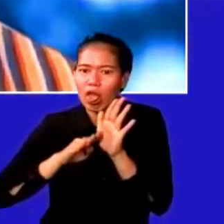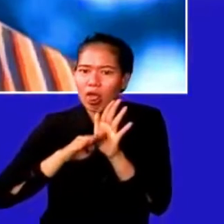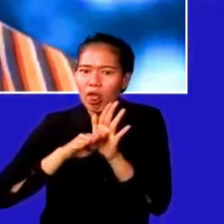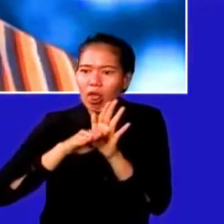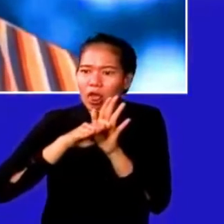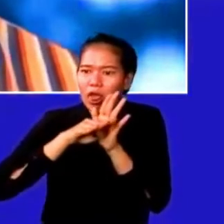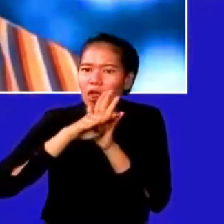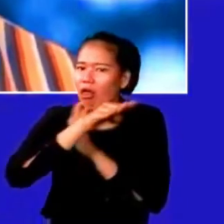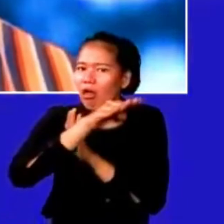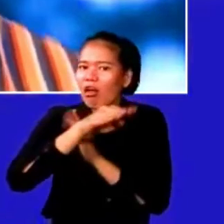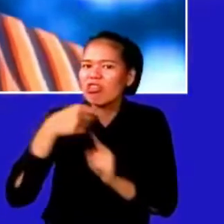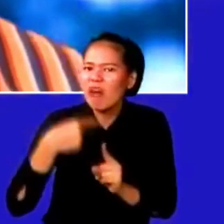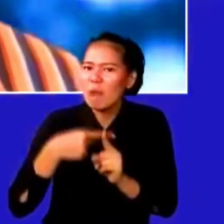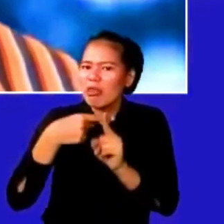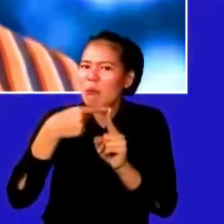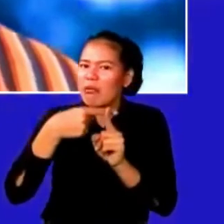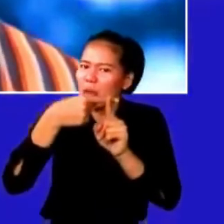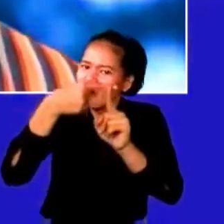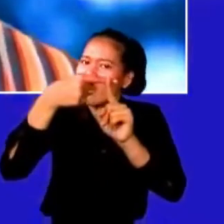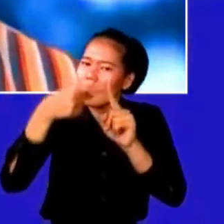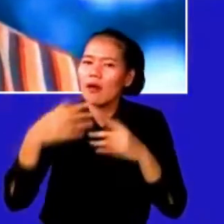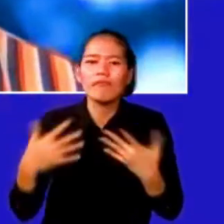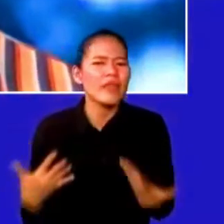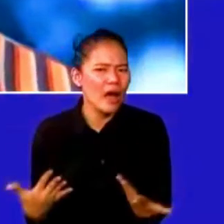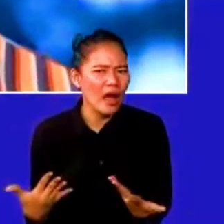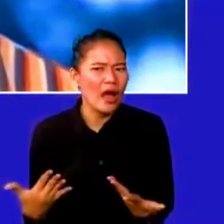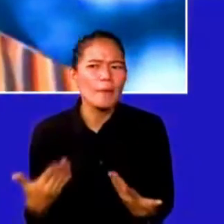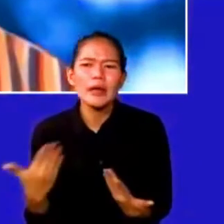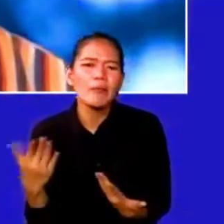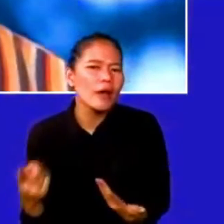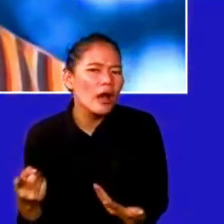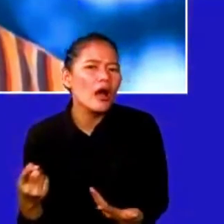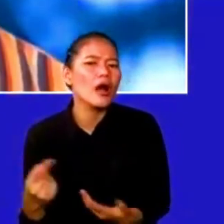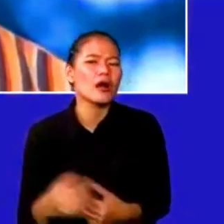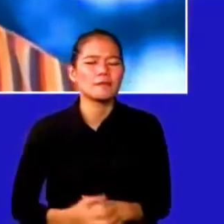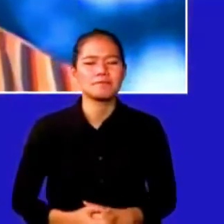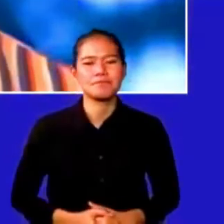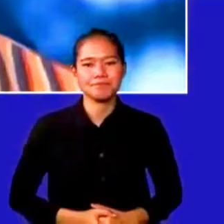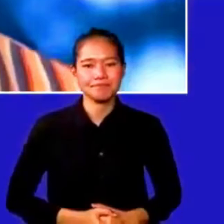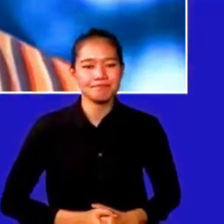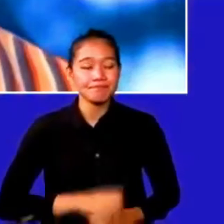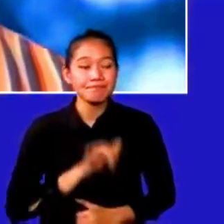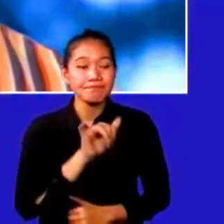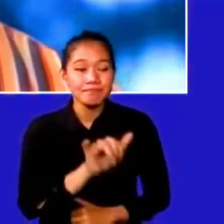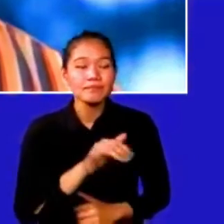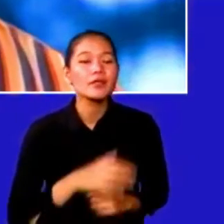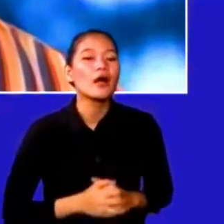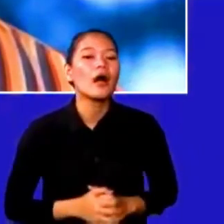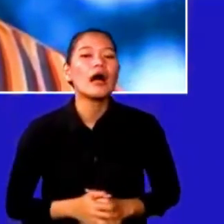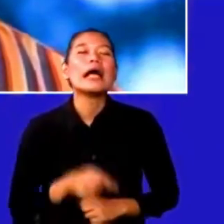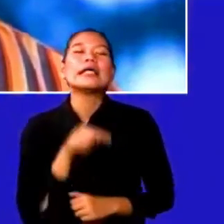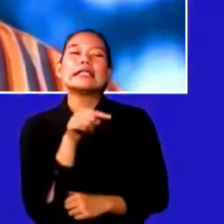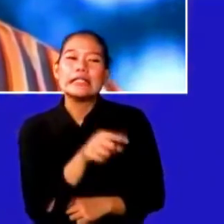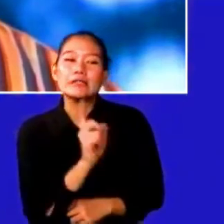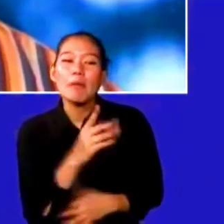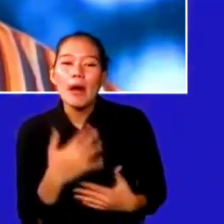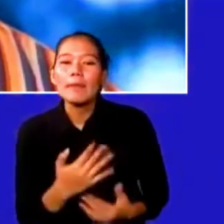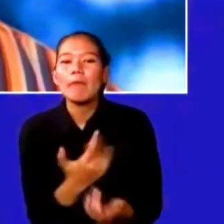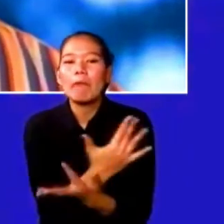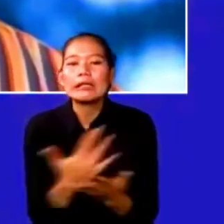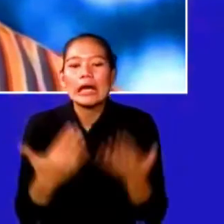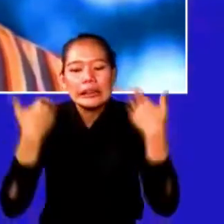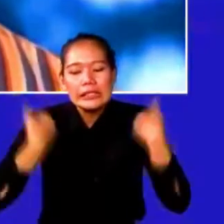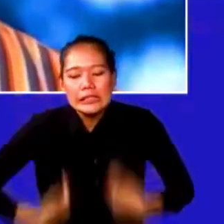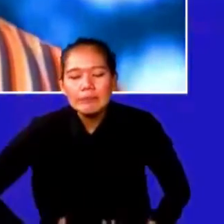justru terus meningkat dan mencetak rekor nah bagaimana ini melihat ini ya ini ini akibat ketidak disiplinan